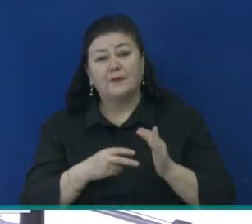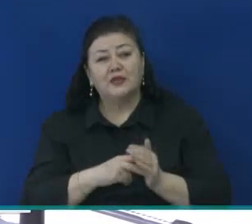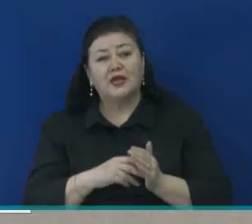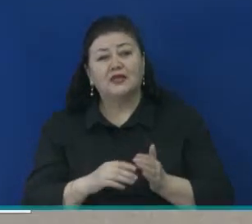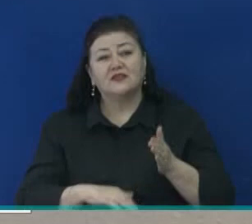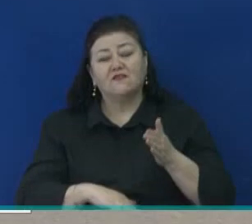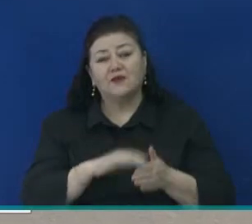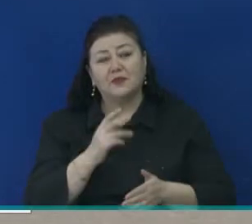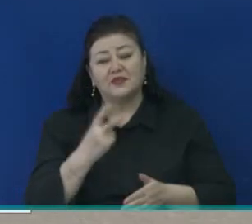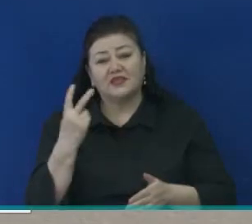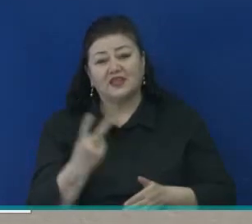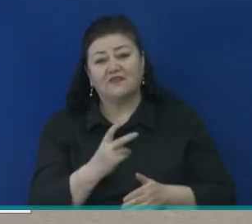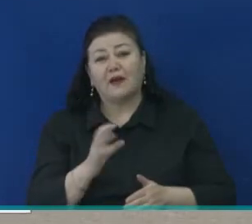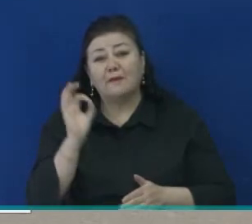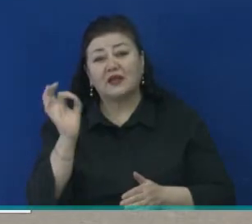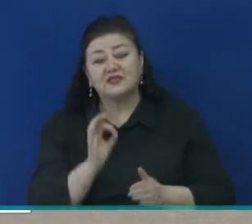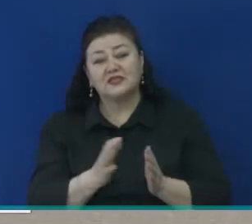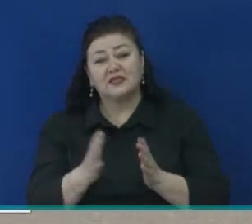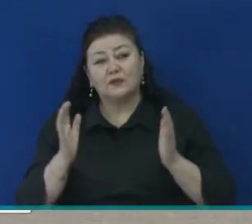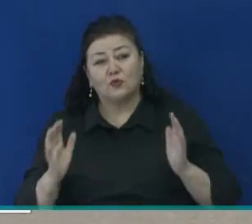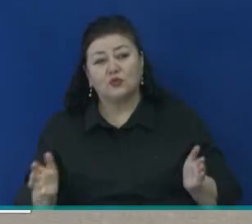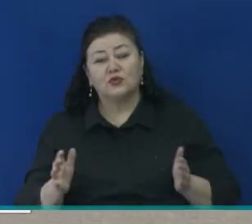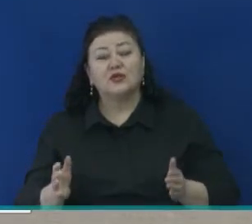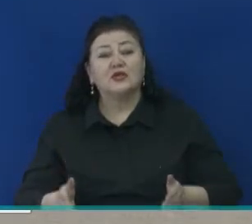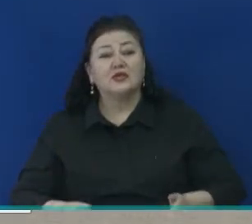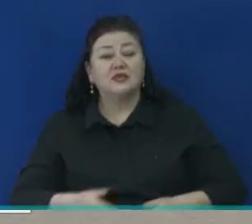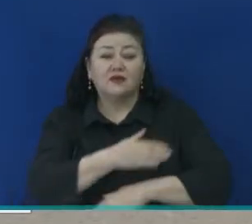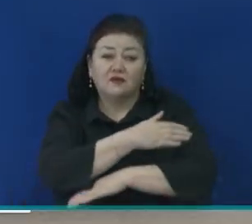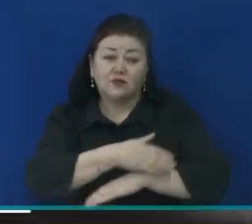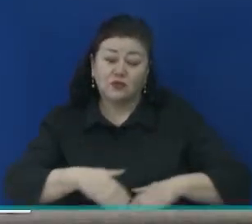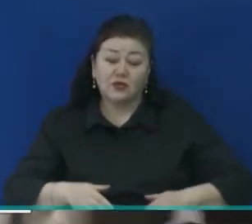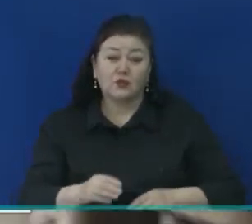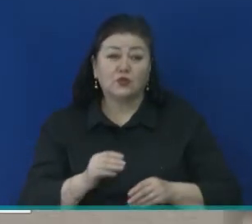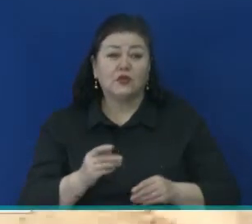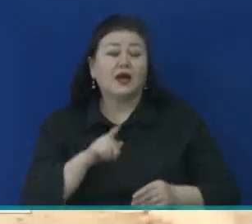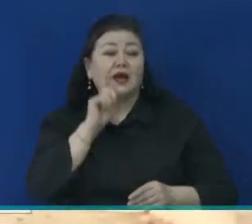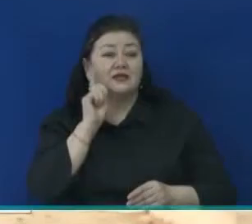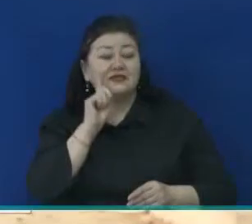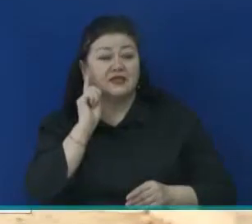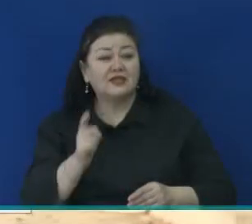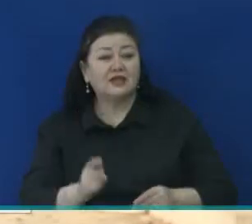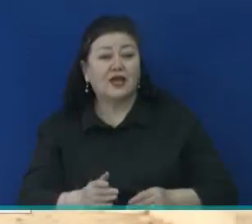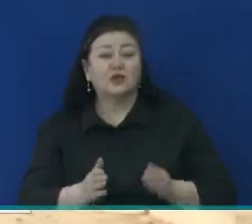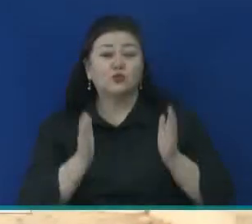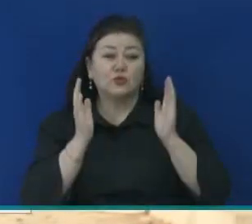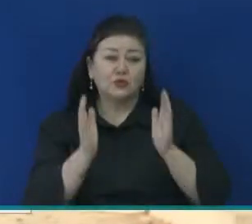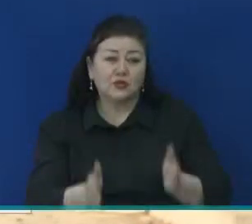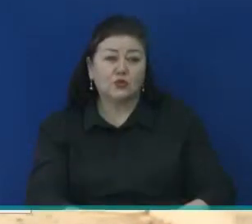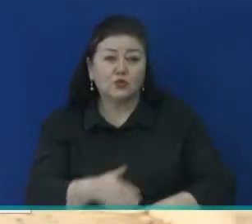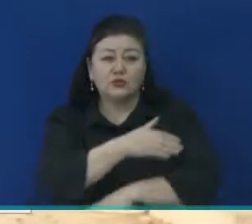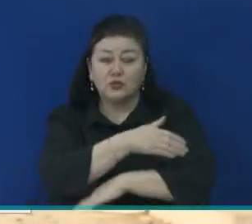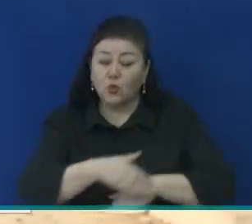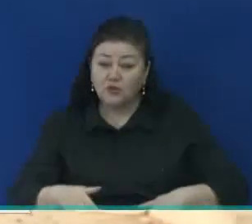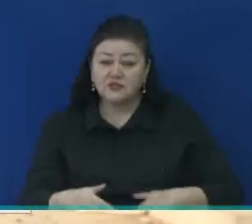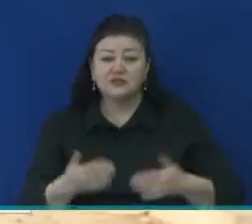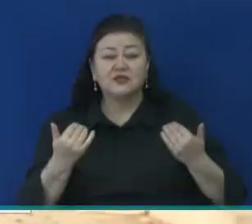орындалды. Облыстың елді мекендерін көгалдандыру жұмыстары ағымдағы жылы да жалғасады. Осы кезеңде 74950 көшет отырғызу